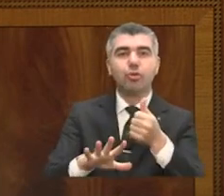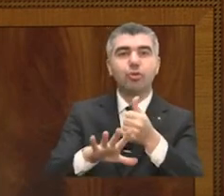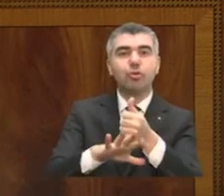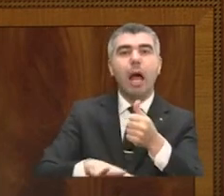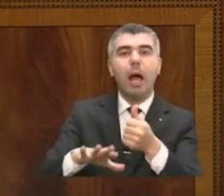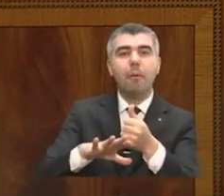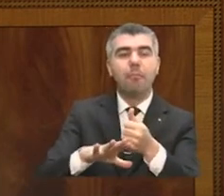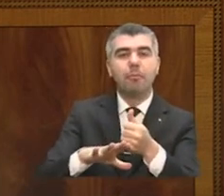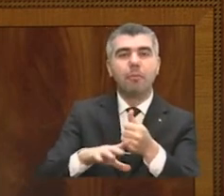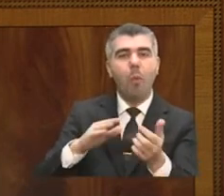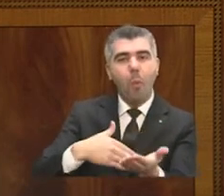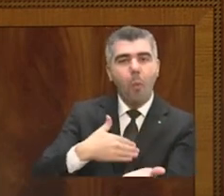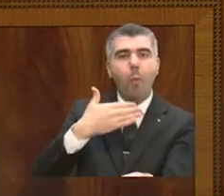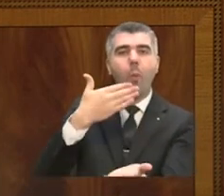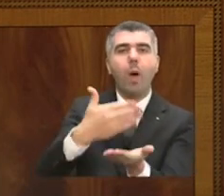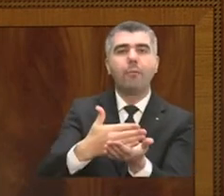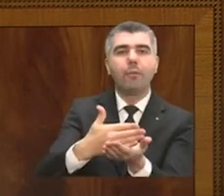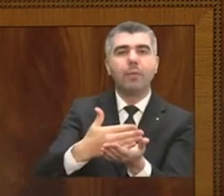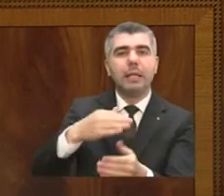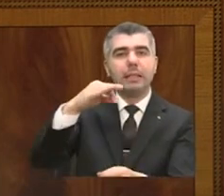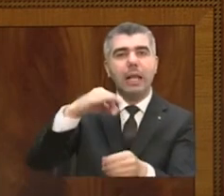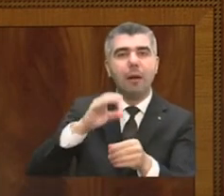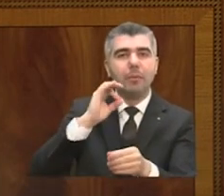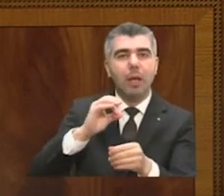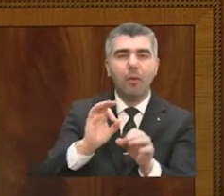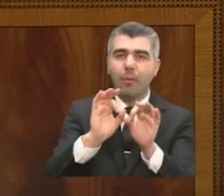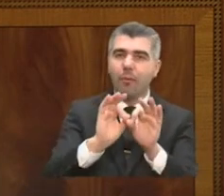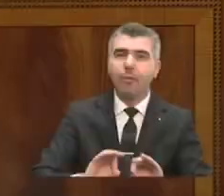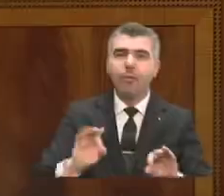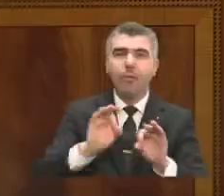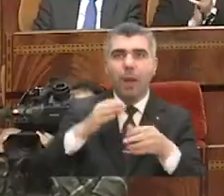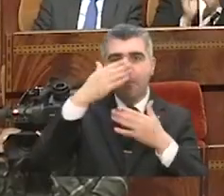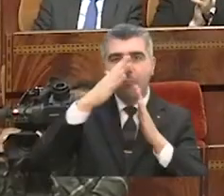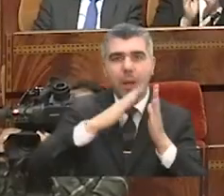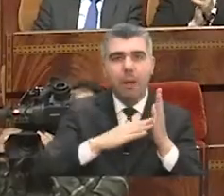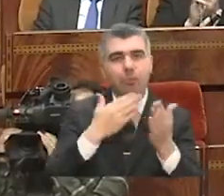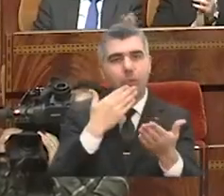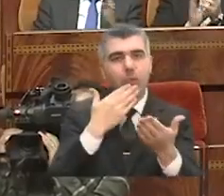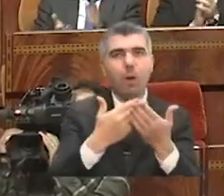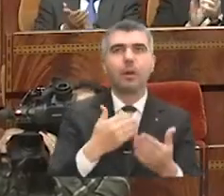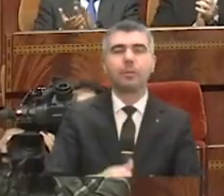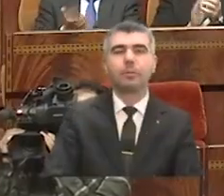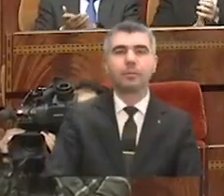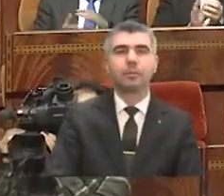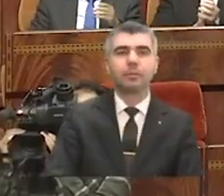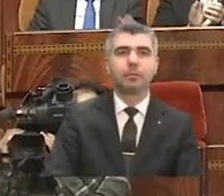Parlement espagnol qui ont boycotté ce vote et nous vous remercions.